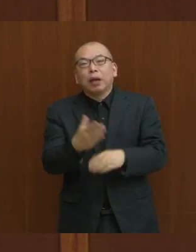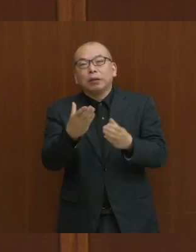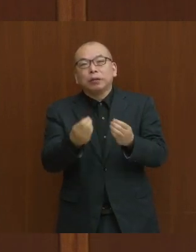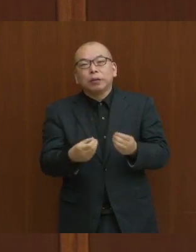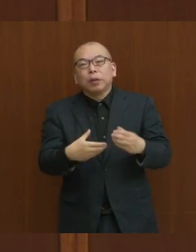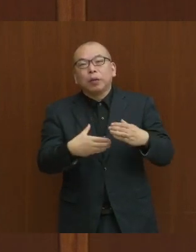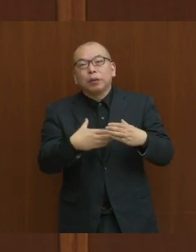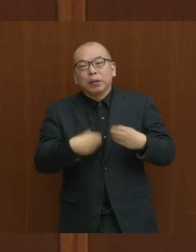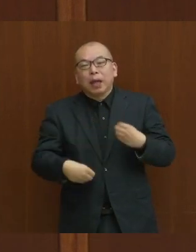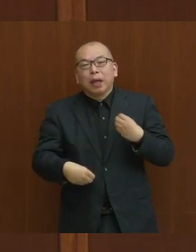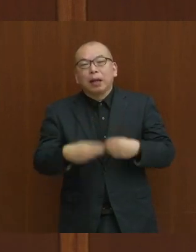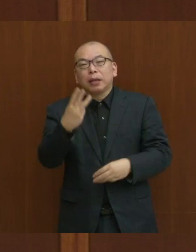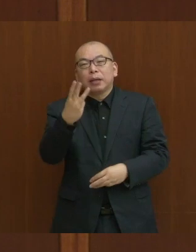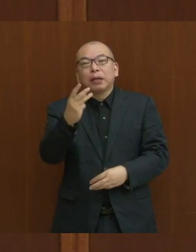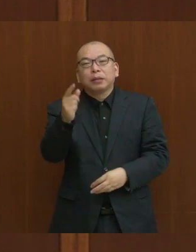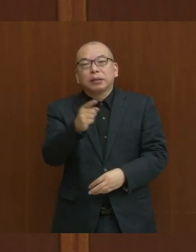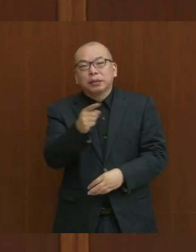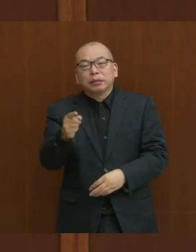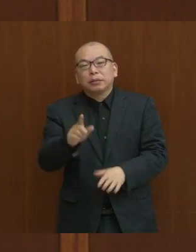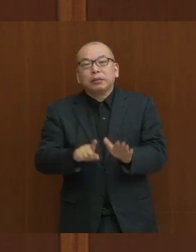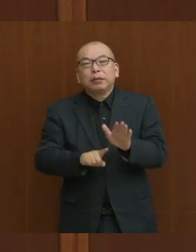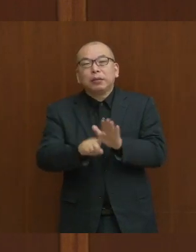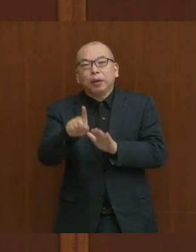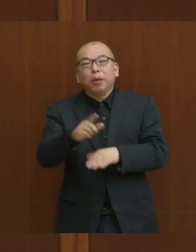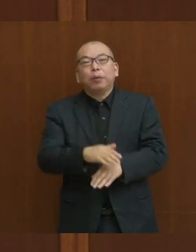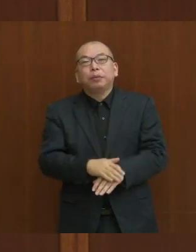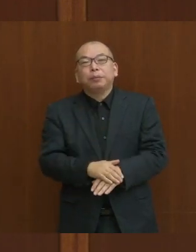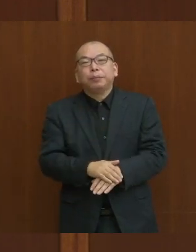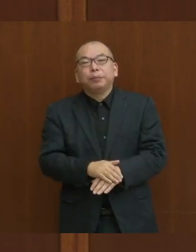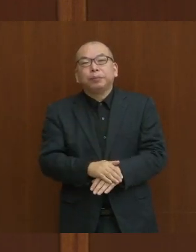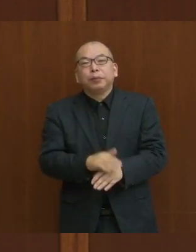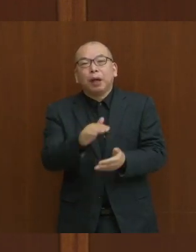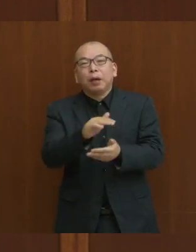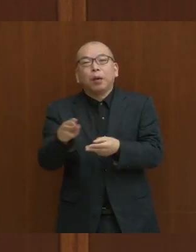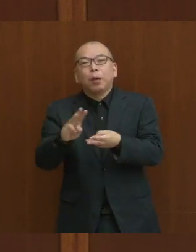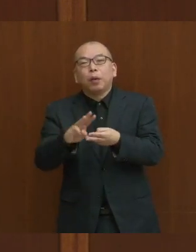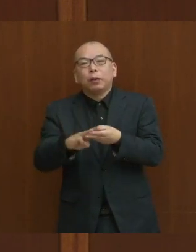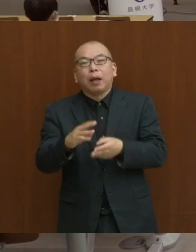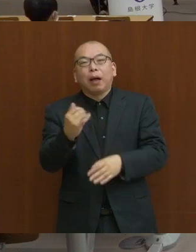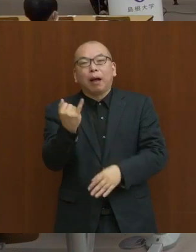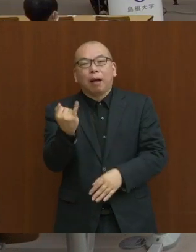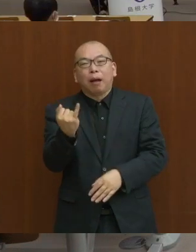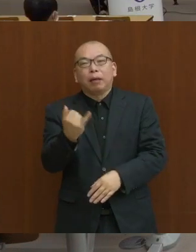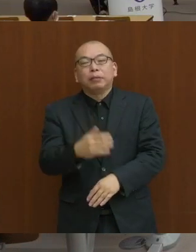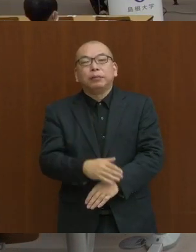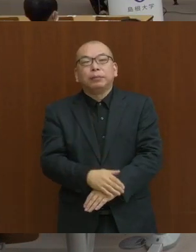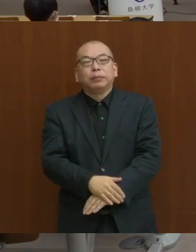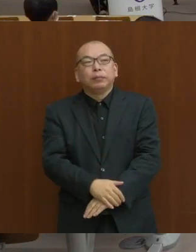3名、総代横田恵理子。